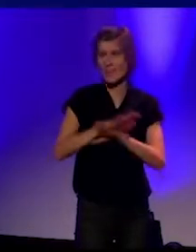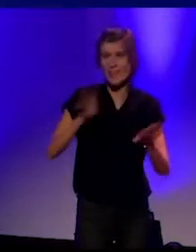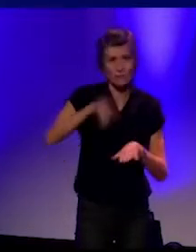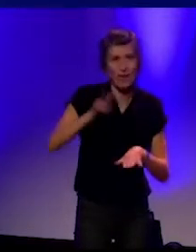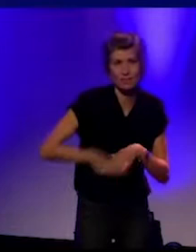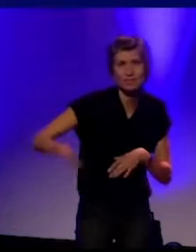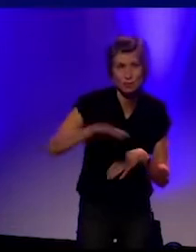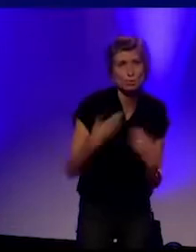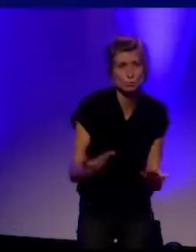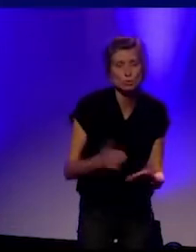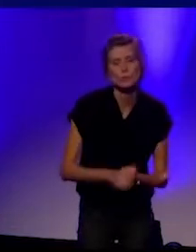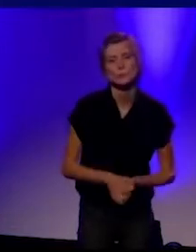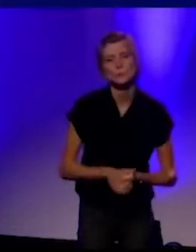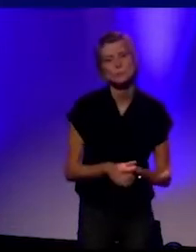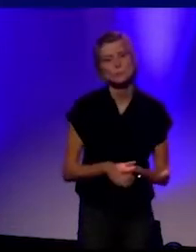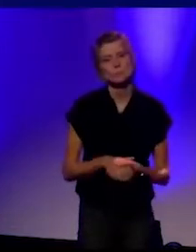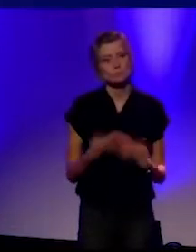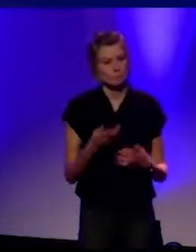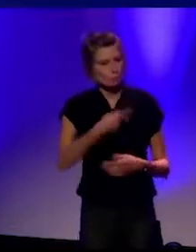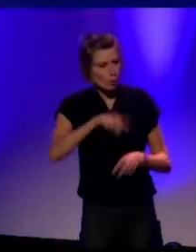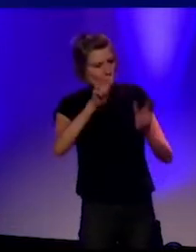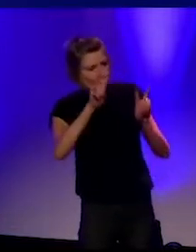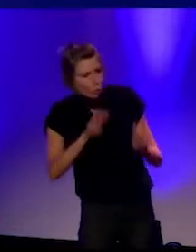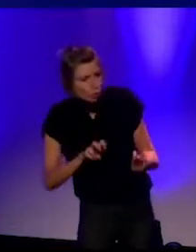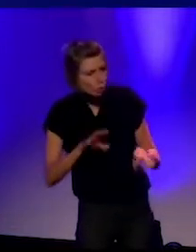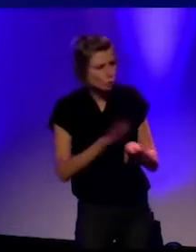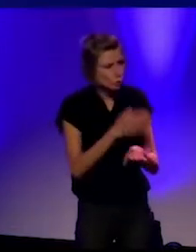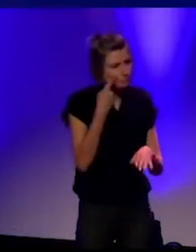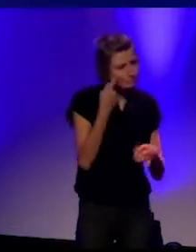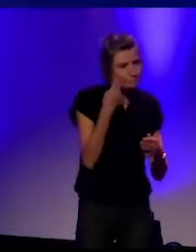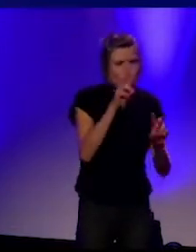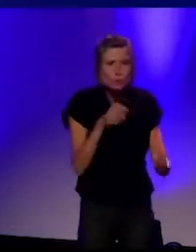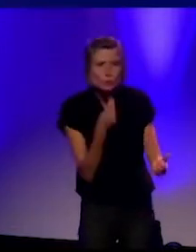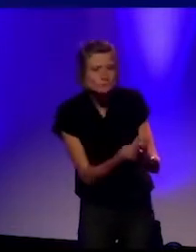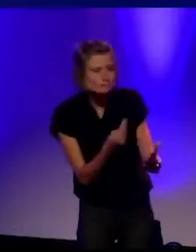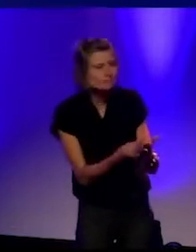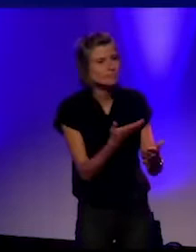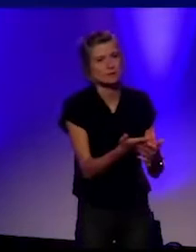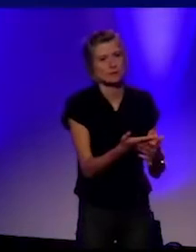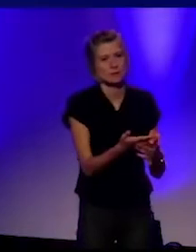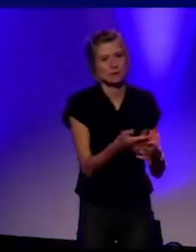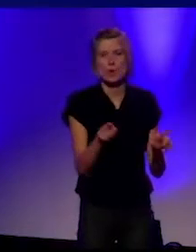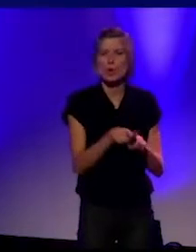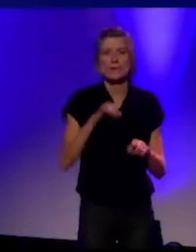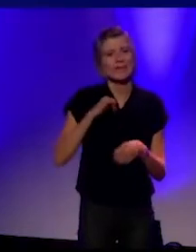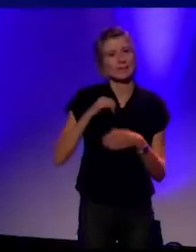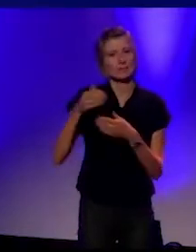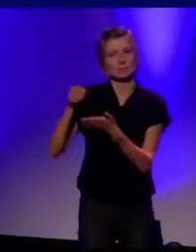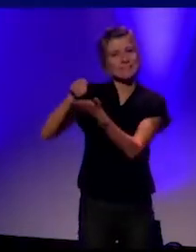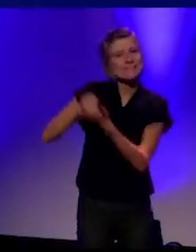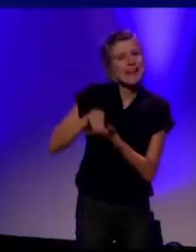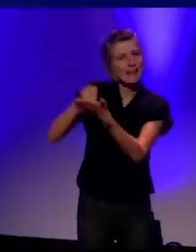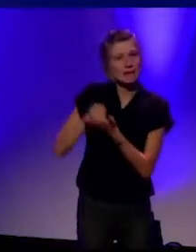dat in ons onderzoek en de valorisatie ervan. En ook onze schenkers begrijpen dat, en ik wil hen verwelkomen op deze